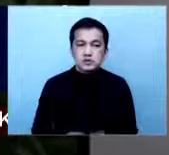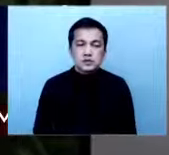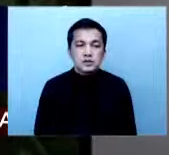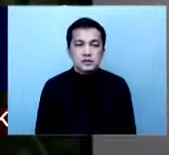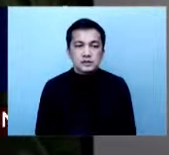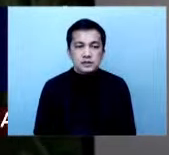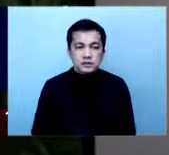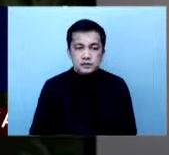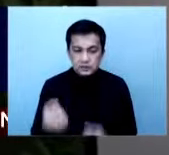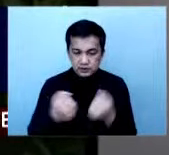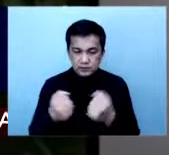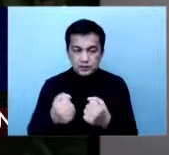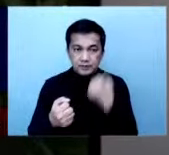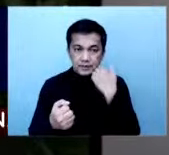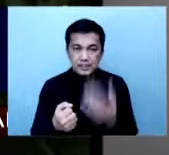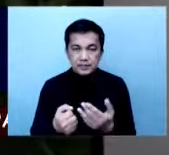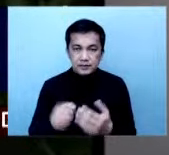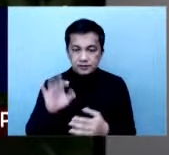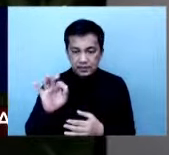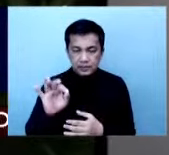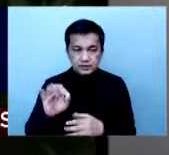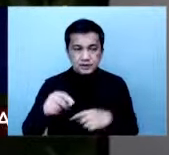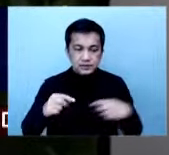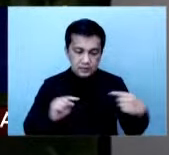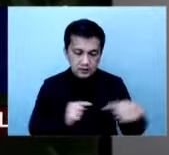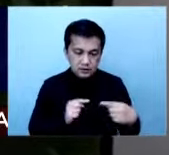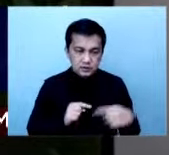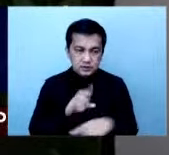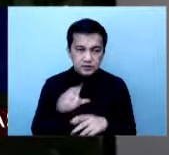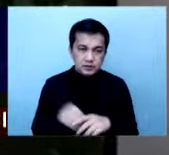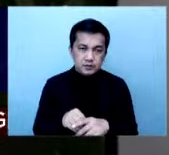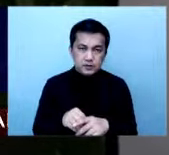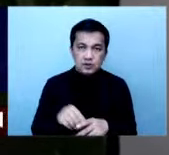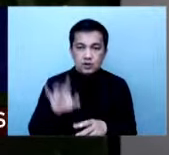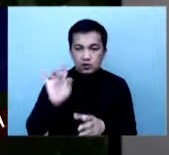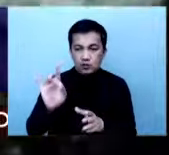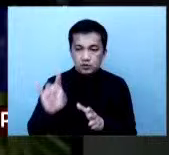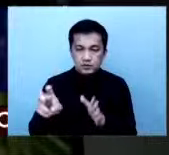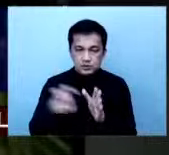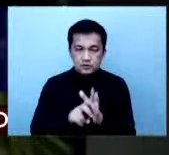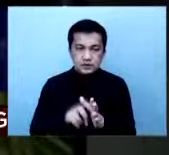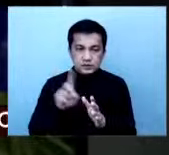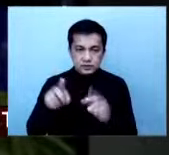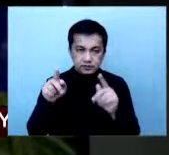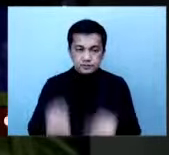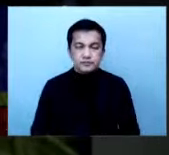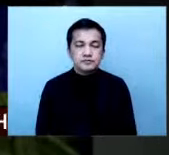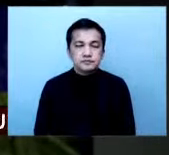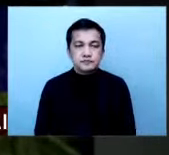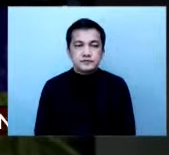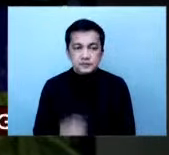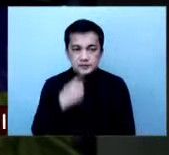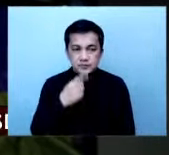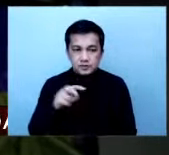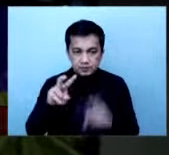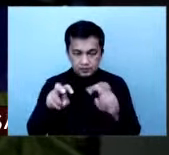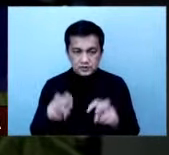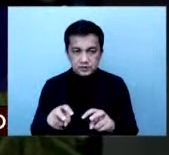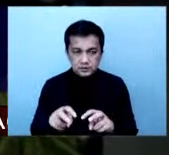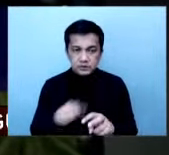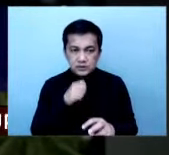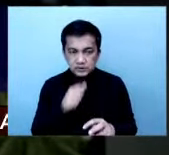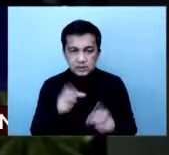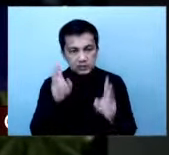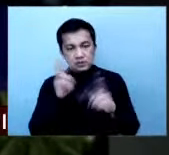ang driver nito habang siya masugatan kabilang ang walong pasahero at isang residente base sa imbestigasyon hindi natanan ng Bus